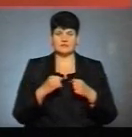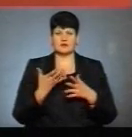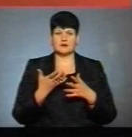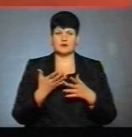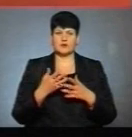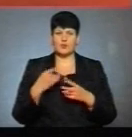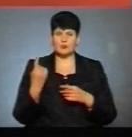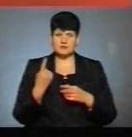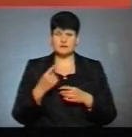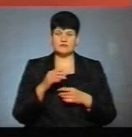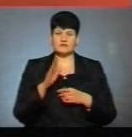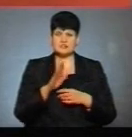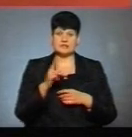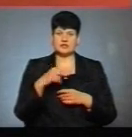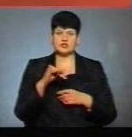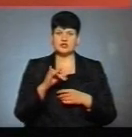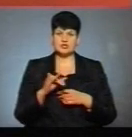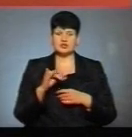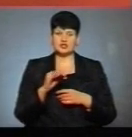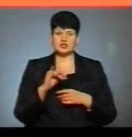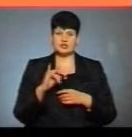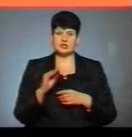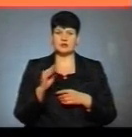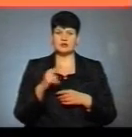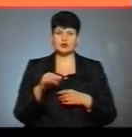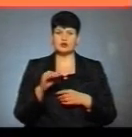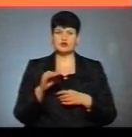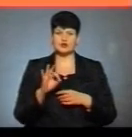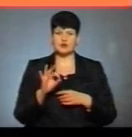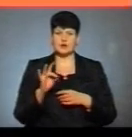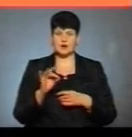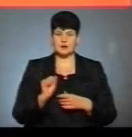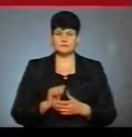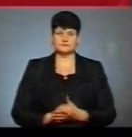області Василь Джоджора. Дивимося відеоматеріал, потім повернемося.